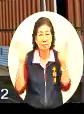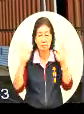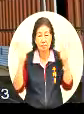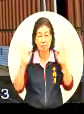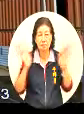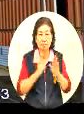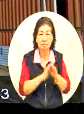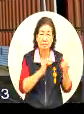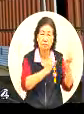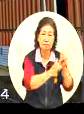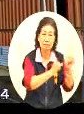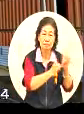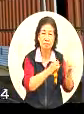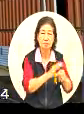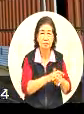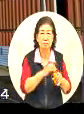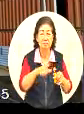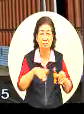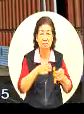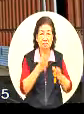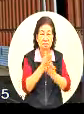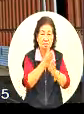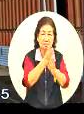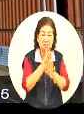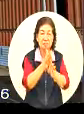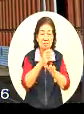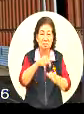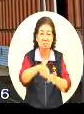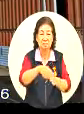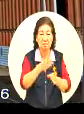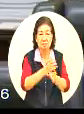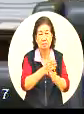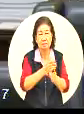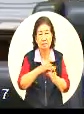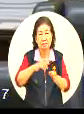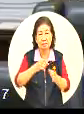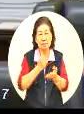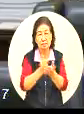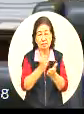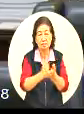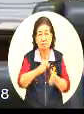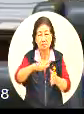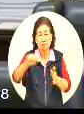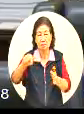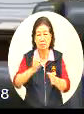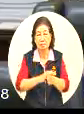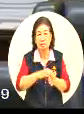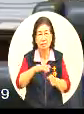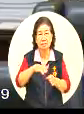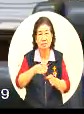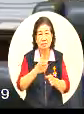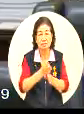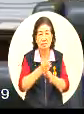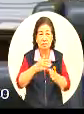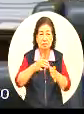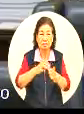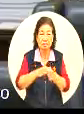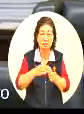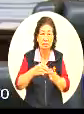免于跟我们大型车、货柜车、拖班车正面的接触，